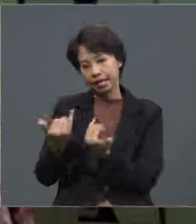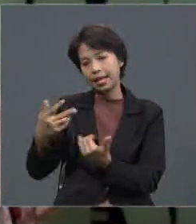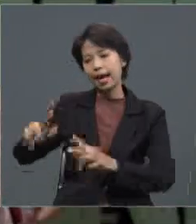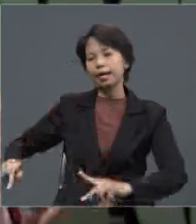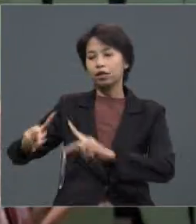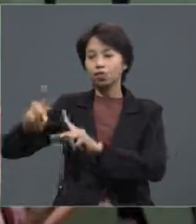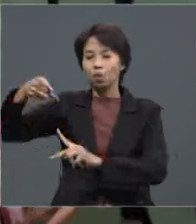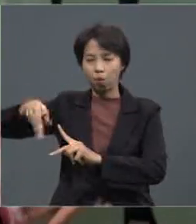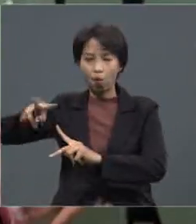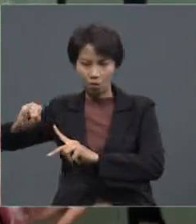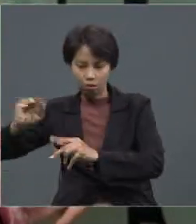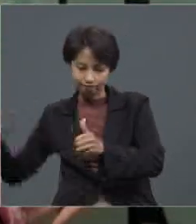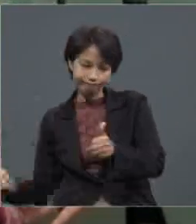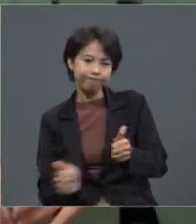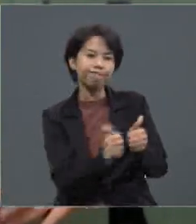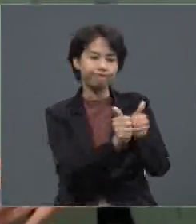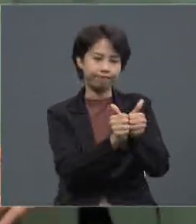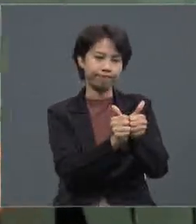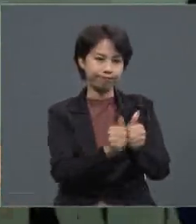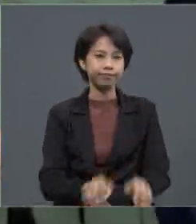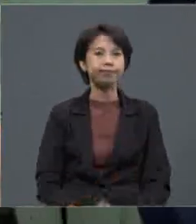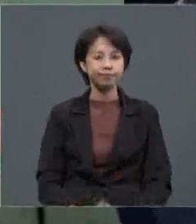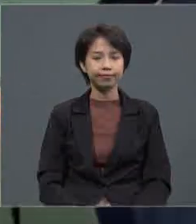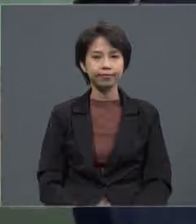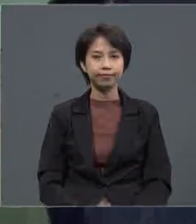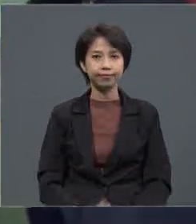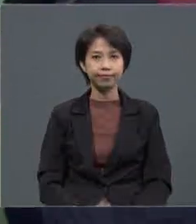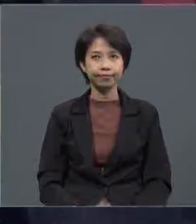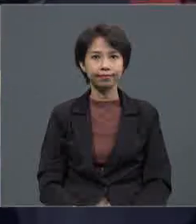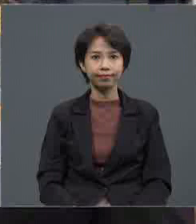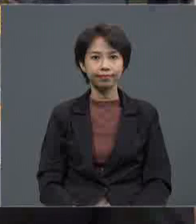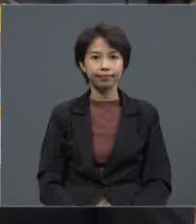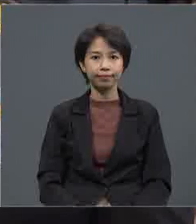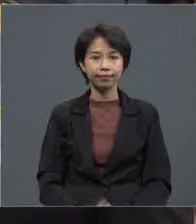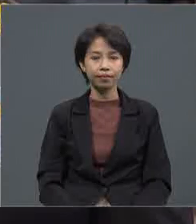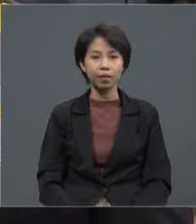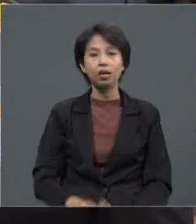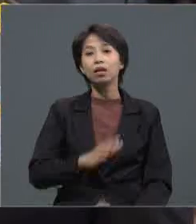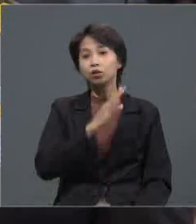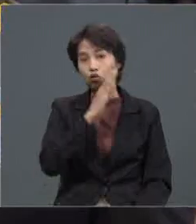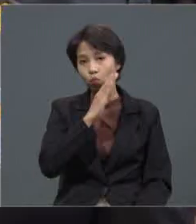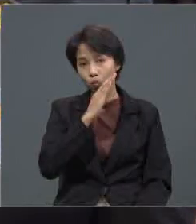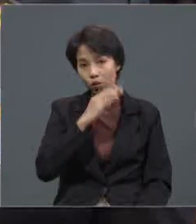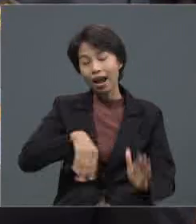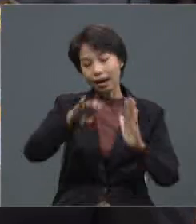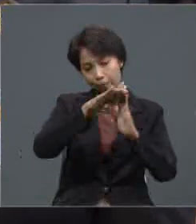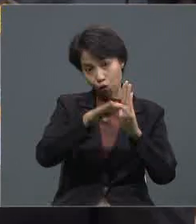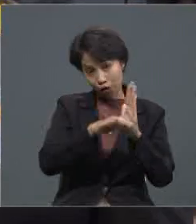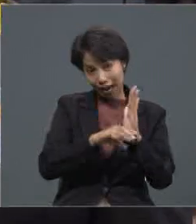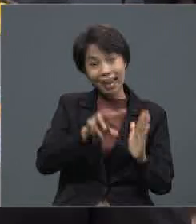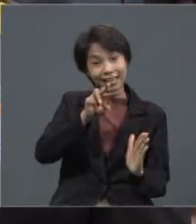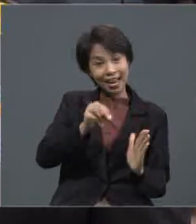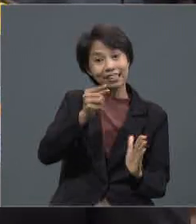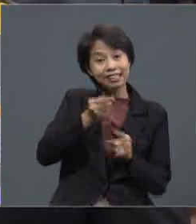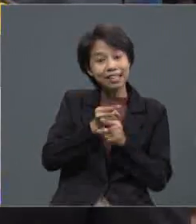วมด้วยโดยเฉพาะเรื่องของสหวิชาชีพนะคะ นะครับซึ่งถ้าเป็นไปตามกำหนดการเดิมนะครับผม